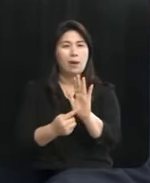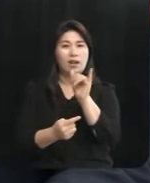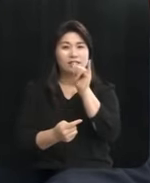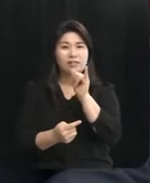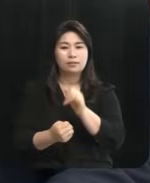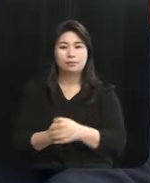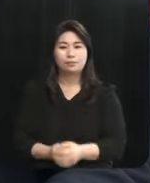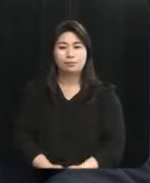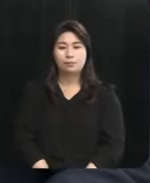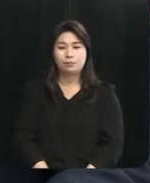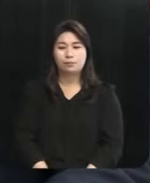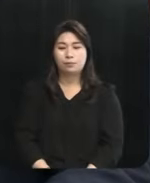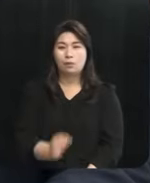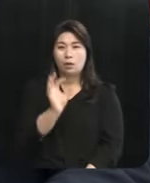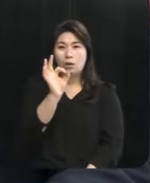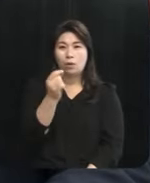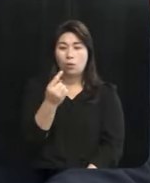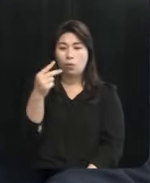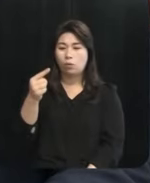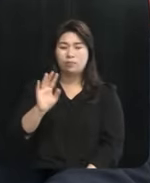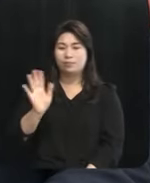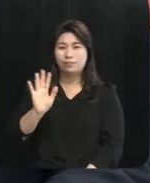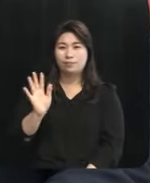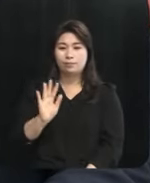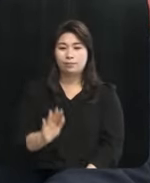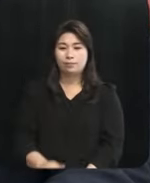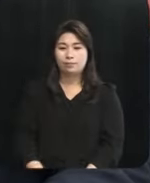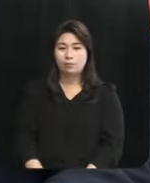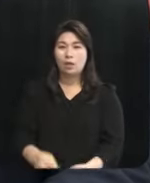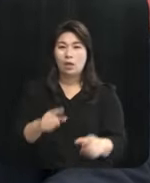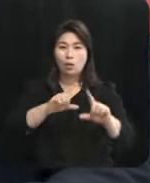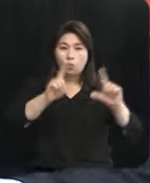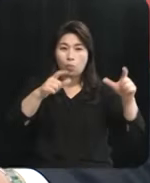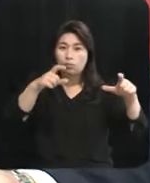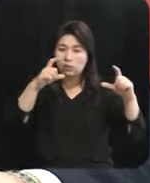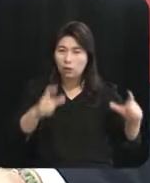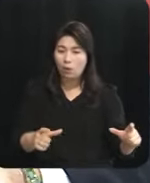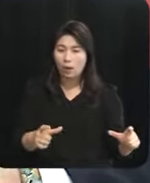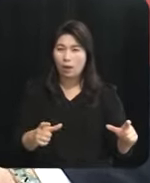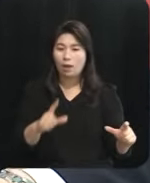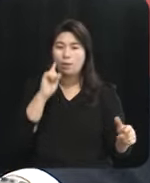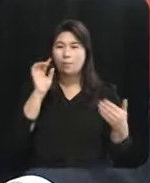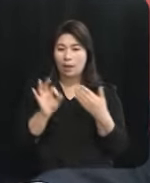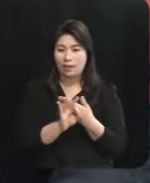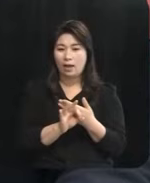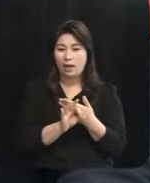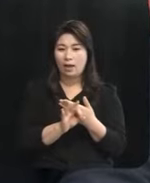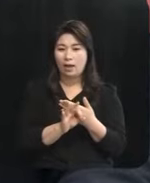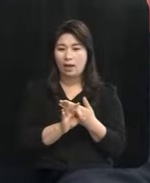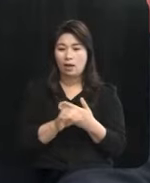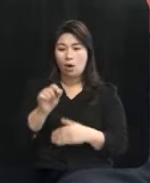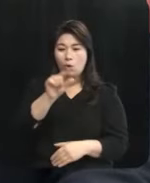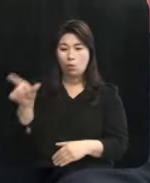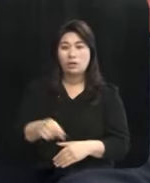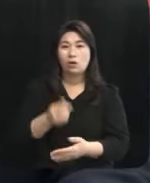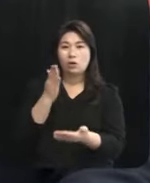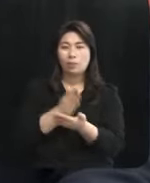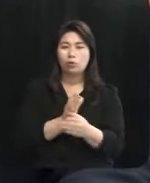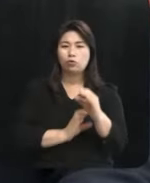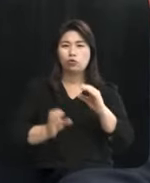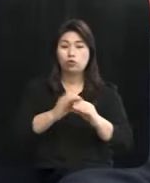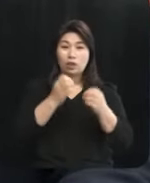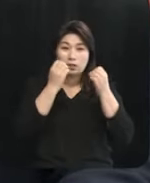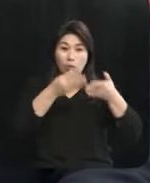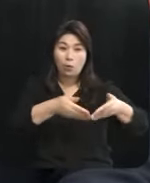어느 오동공원 말씀하시는 건가요? 아닙니다 제 말은 동부지역에 월정리 말고 하수정말 처리장이 추가적으로